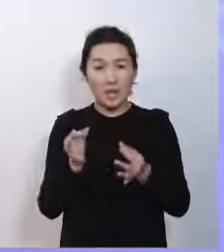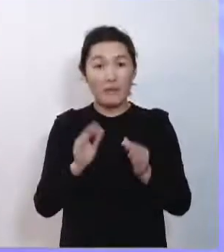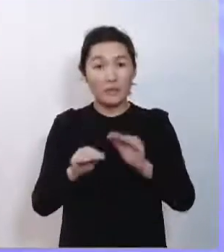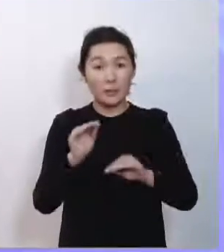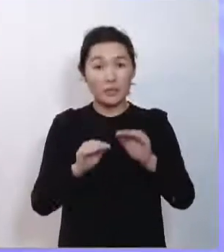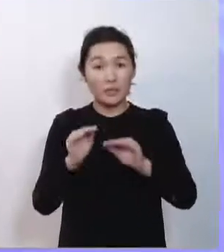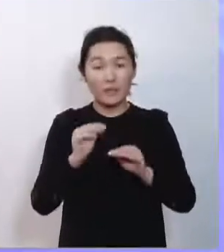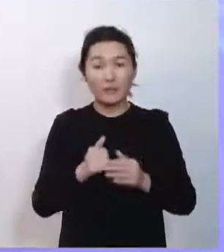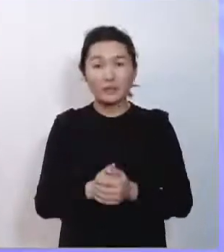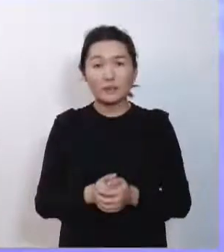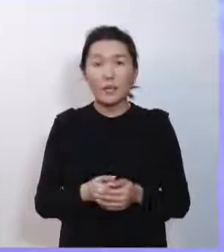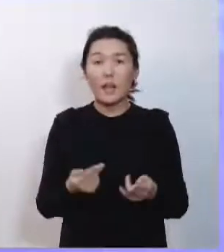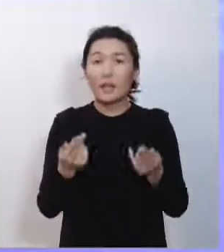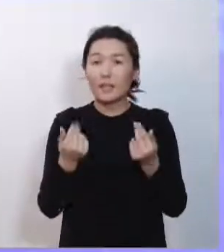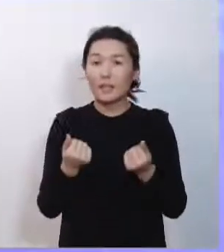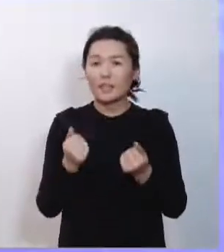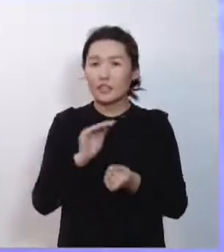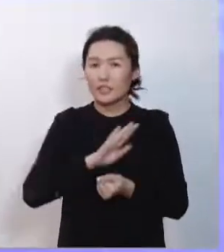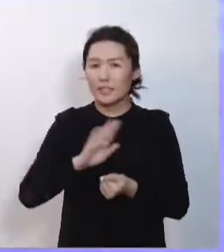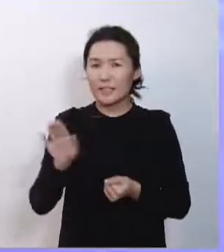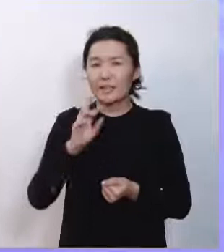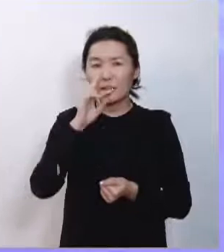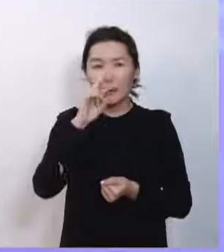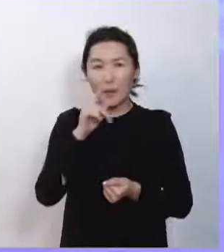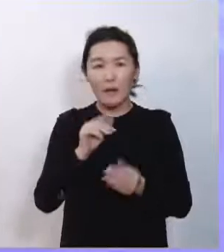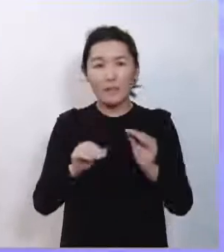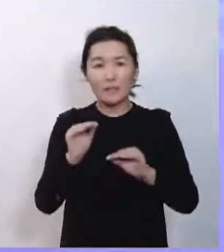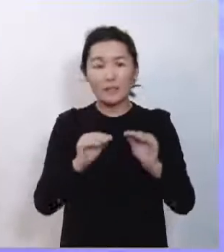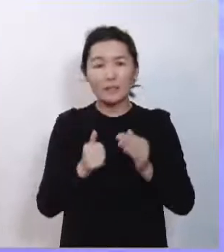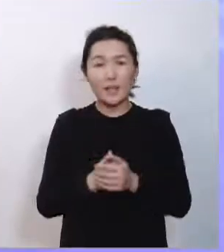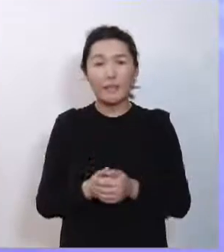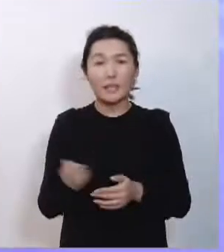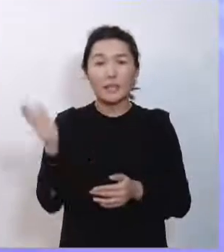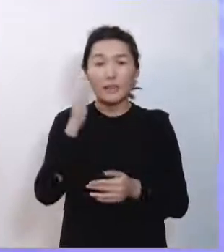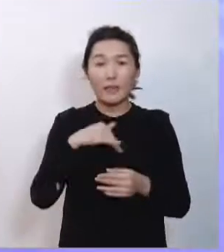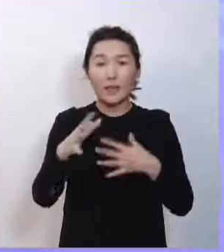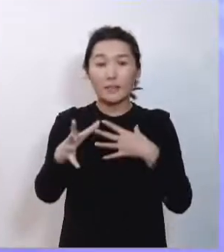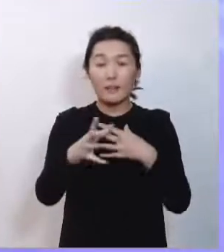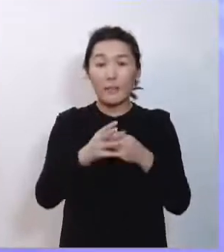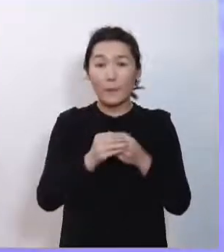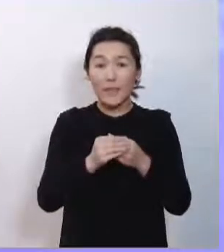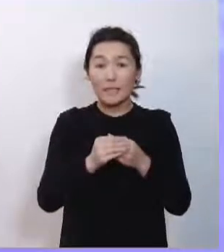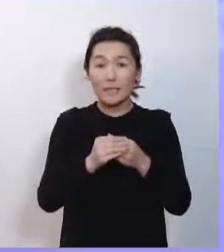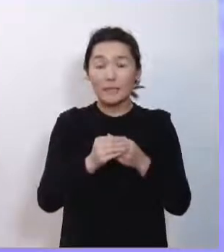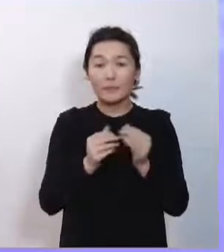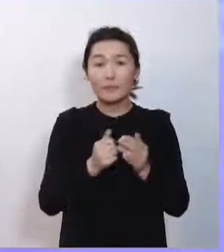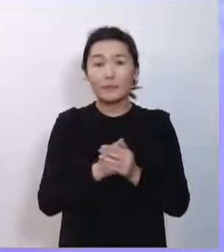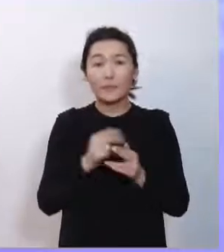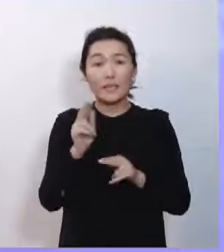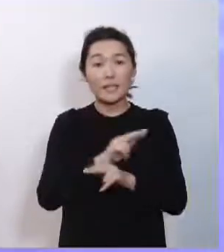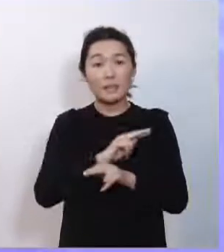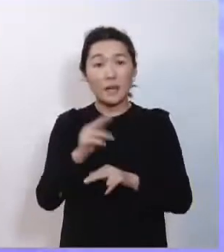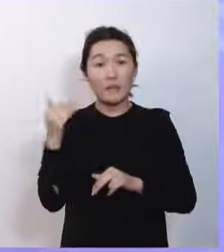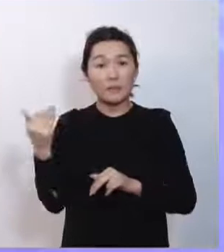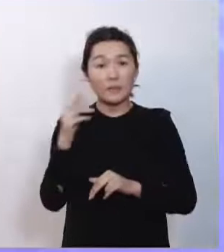составил? Конечно же, нет, он неправильно составил. Давайте вместе исправим